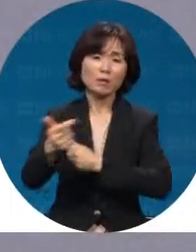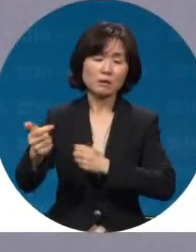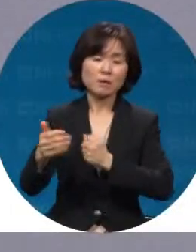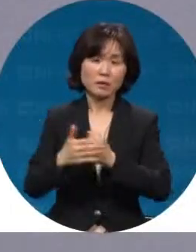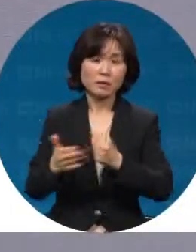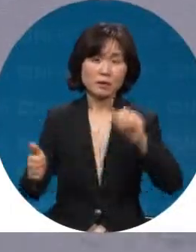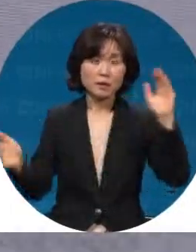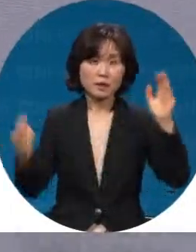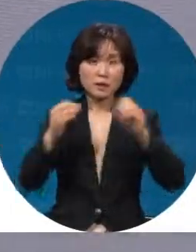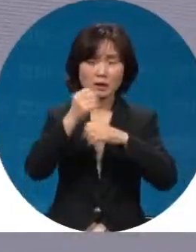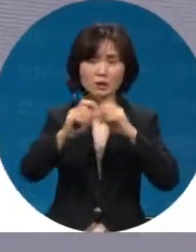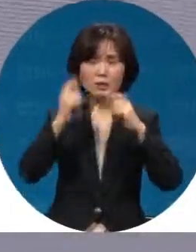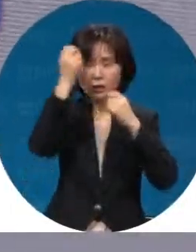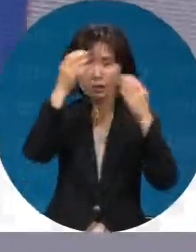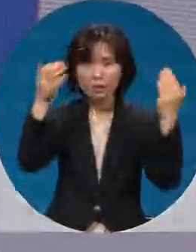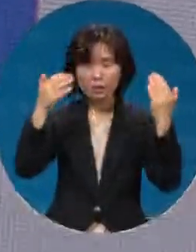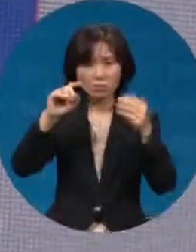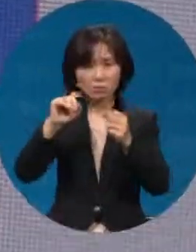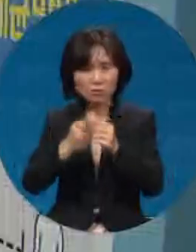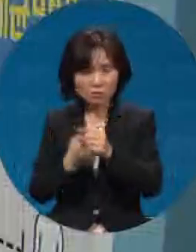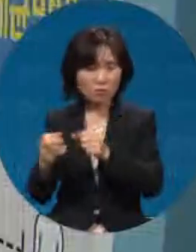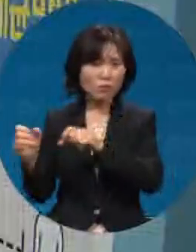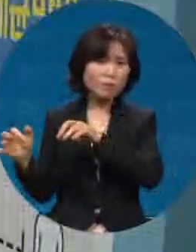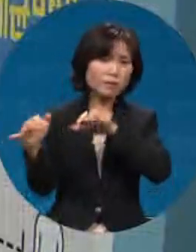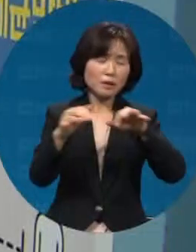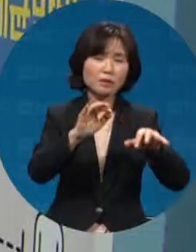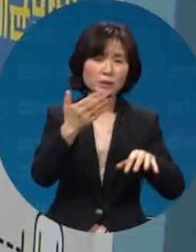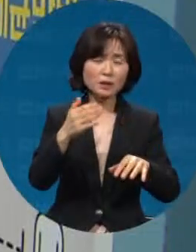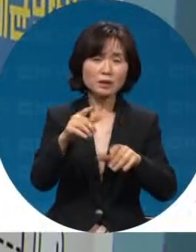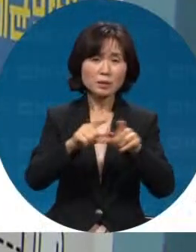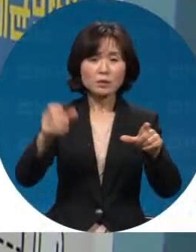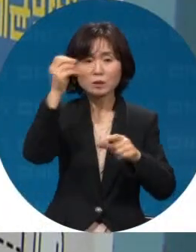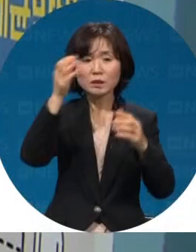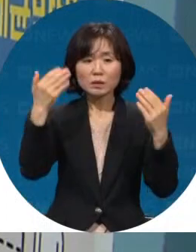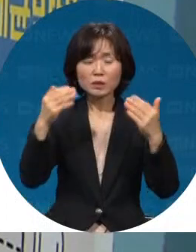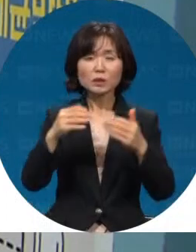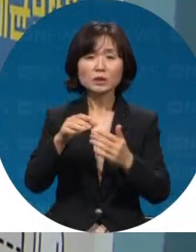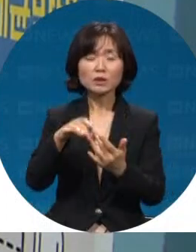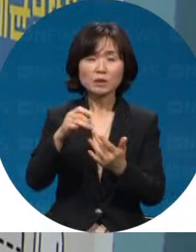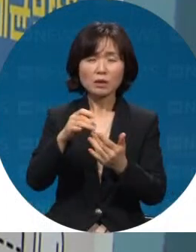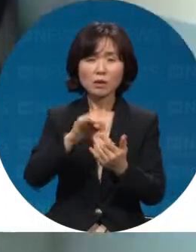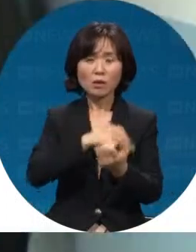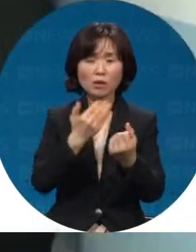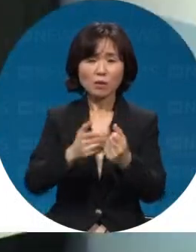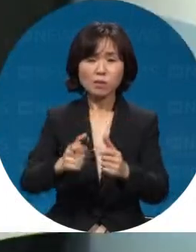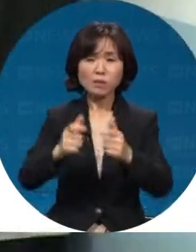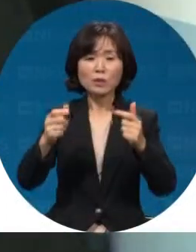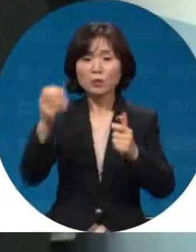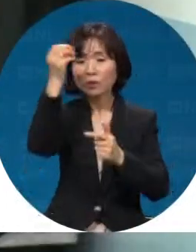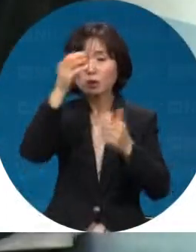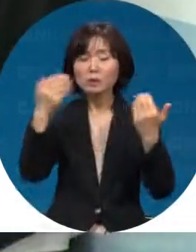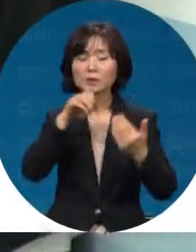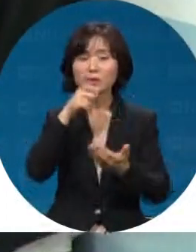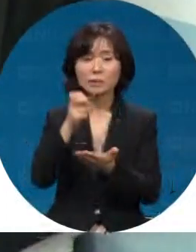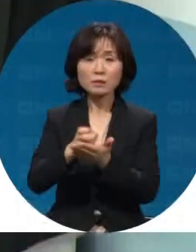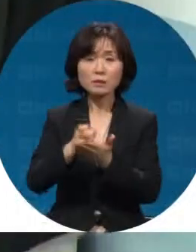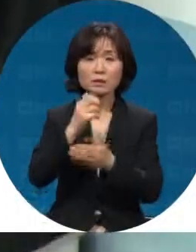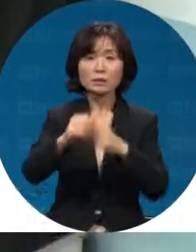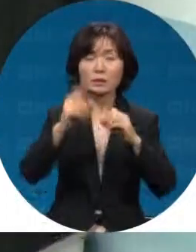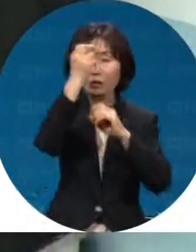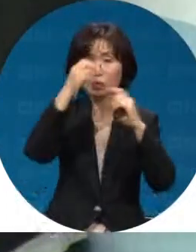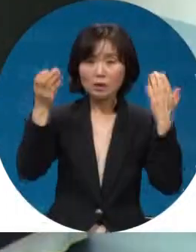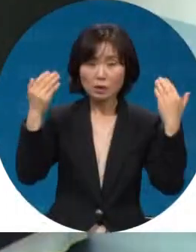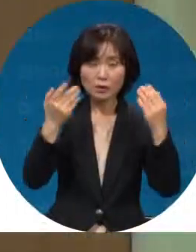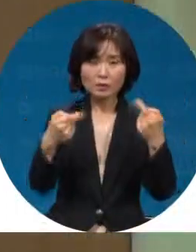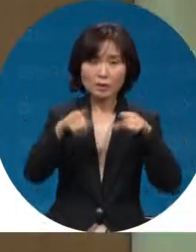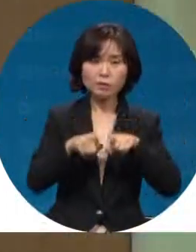학생들이 자사고 등 으로 몰릴 수 밖에 없습니다 일반고의 도 상태 꿔 니 높이기 위해 도입된 고교 학점 제가 자사고 유지와 같이